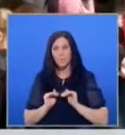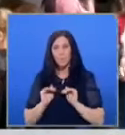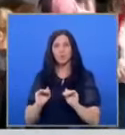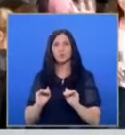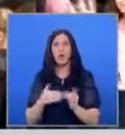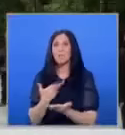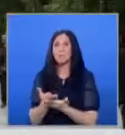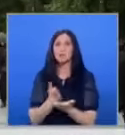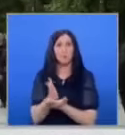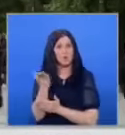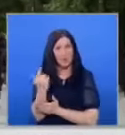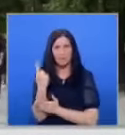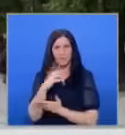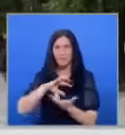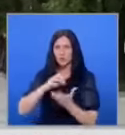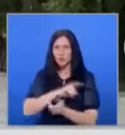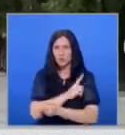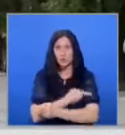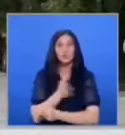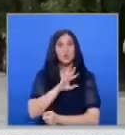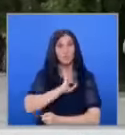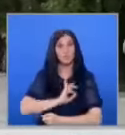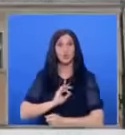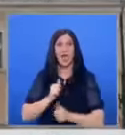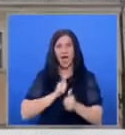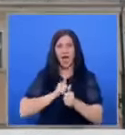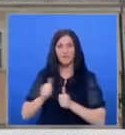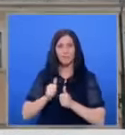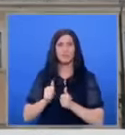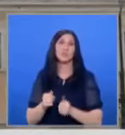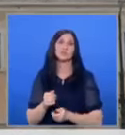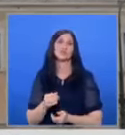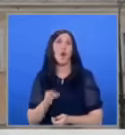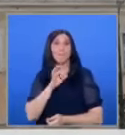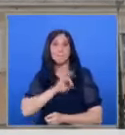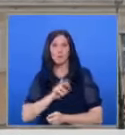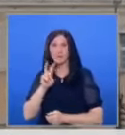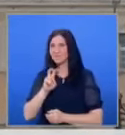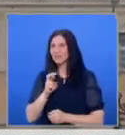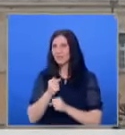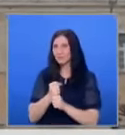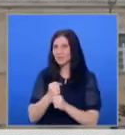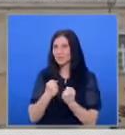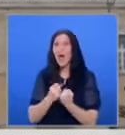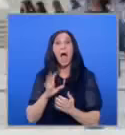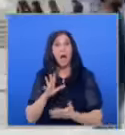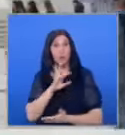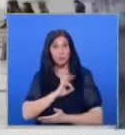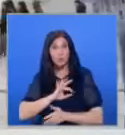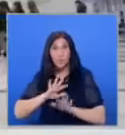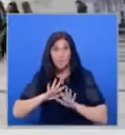представителство. Според нея, първата политическа сила ще получи автоматично бонус от 20 депутатски места, ако е получила